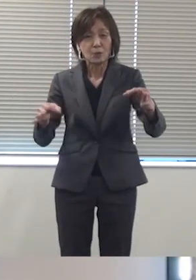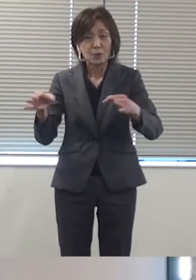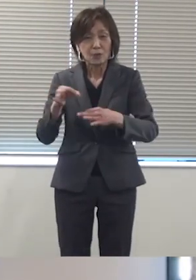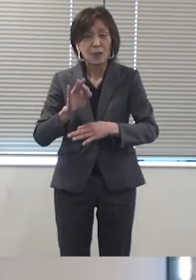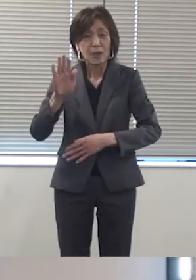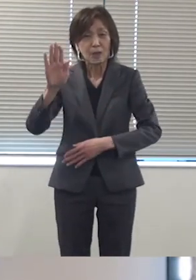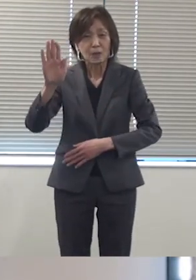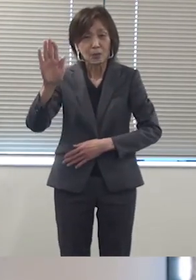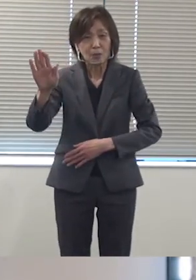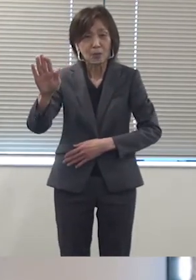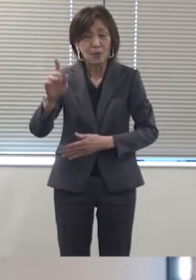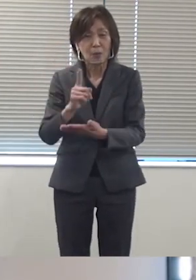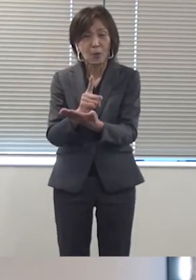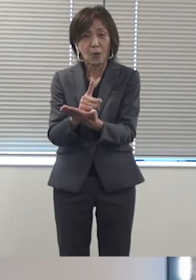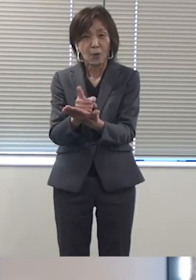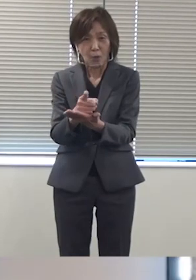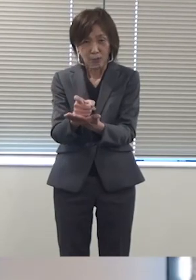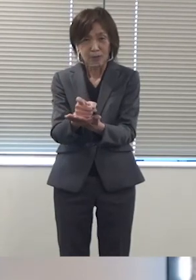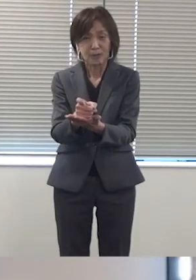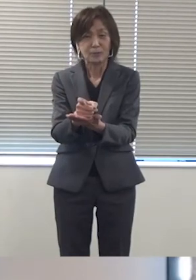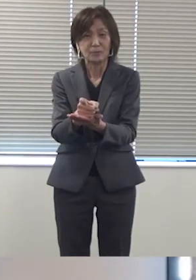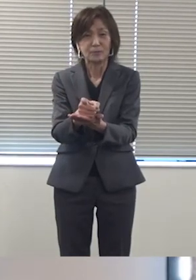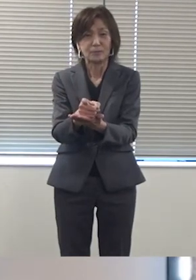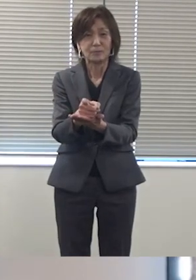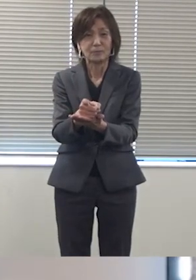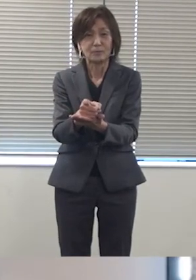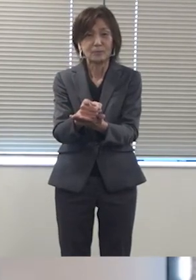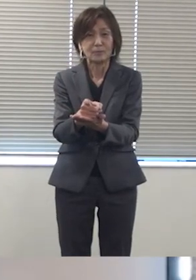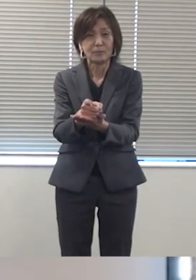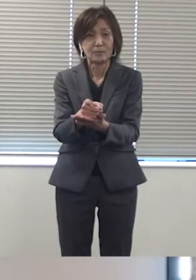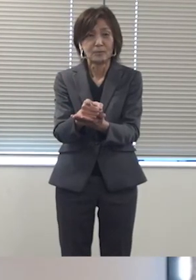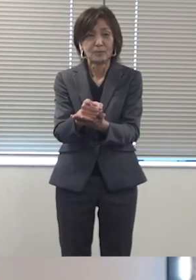の市長 の、 財政面の考えを伺います。